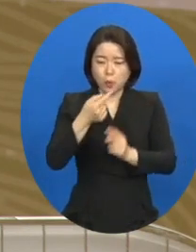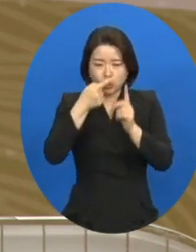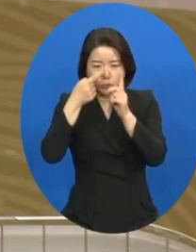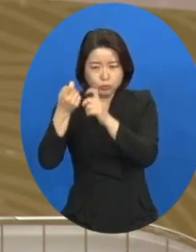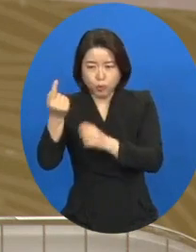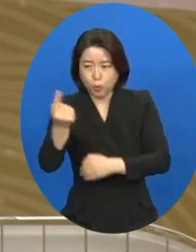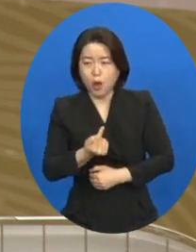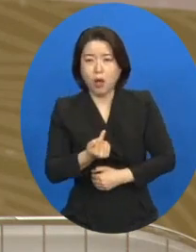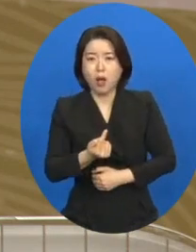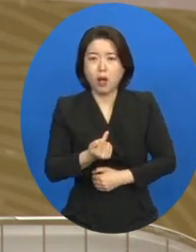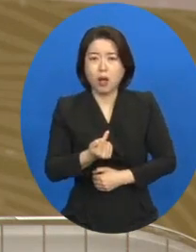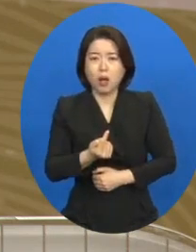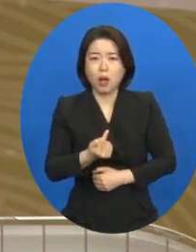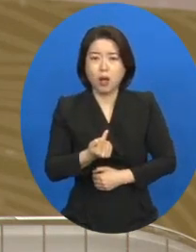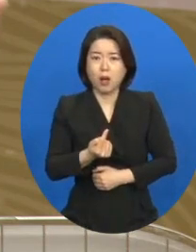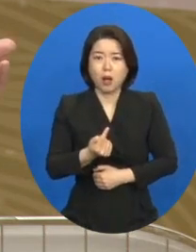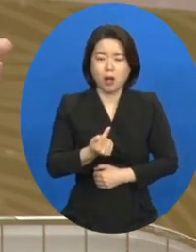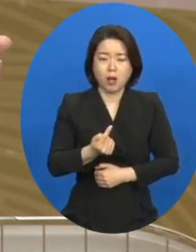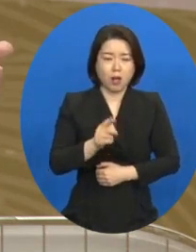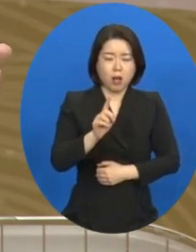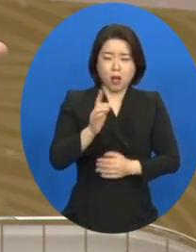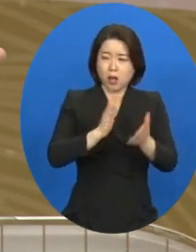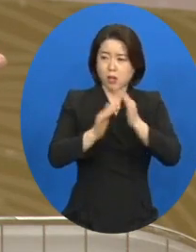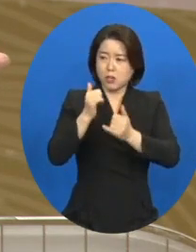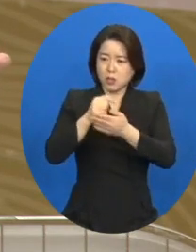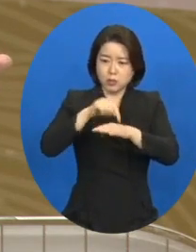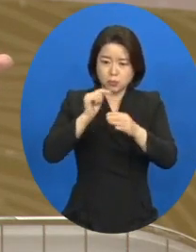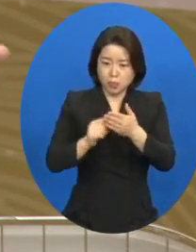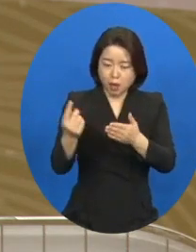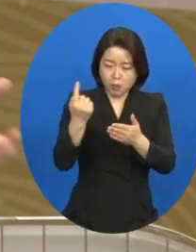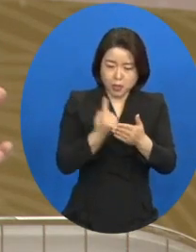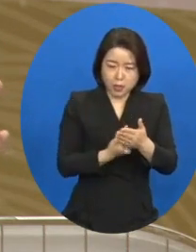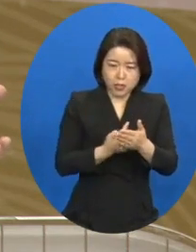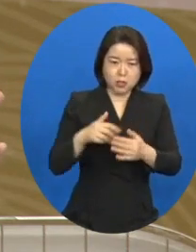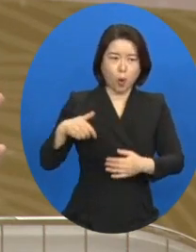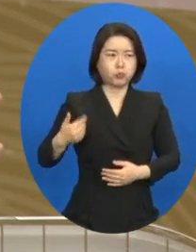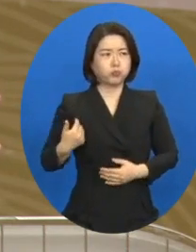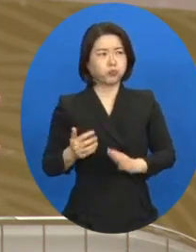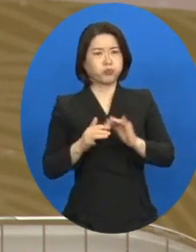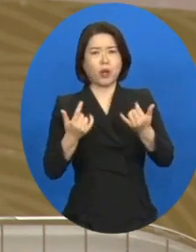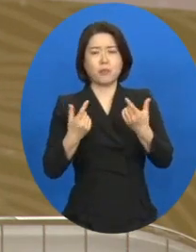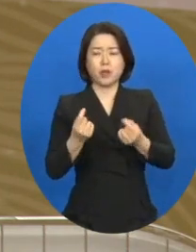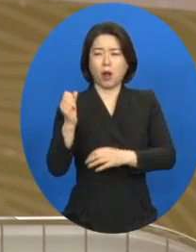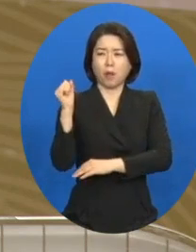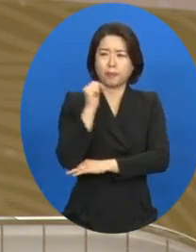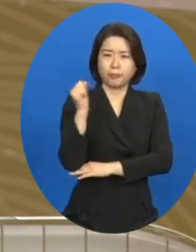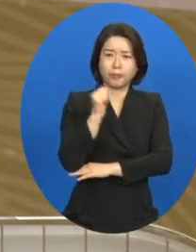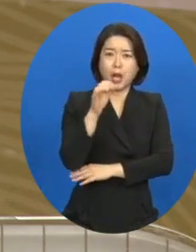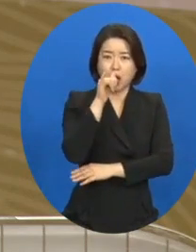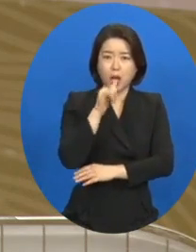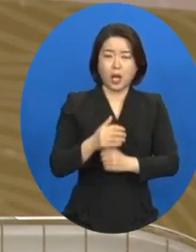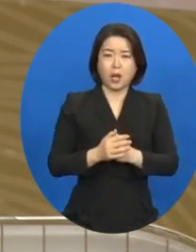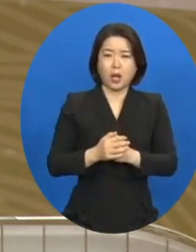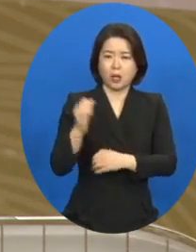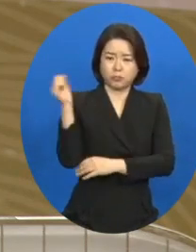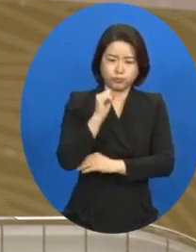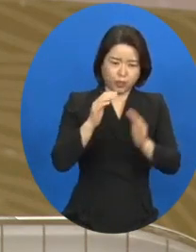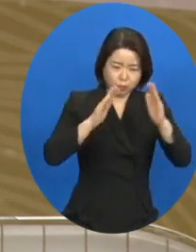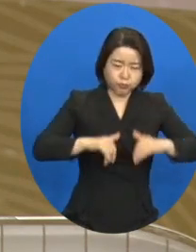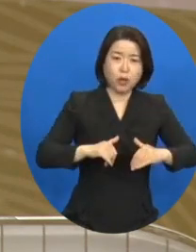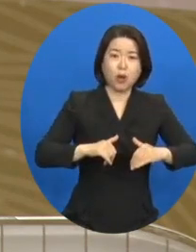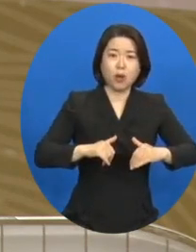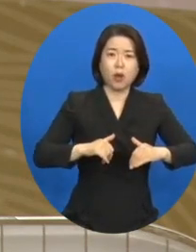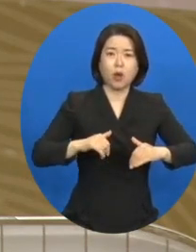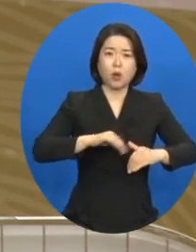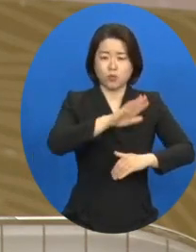유혹이 오면 전혀 예수님 마음에 계신 것을 모르는 사람처럼 그렇게 흔들리고